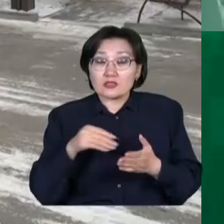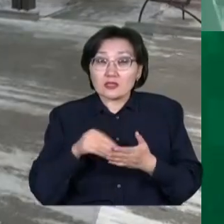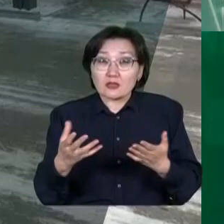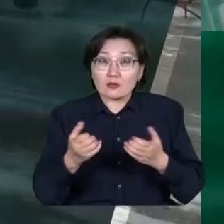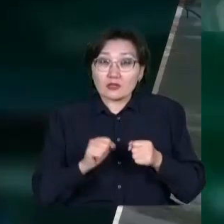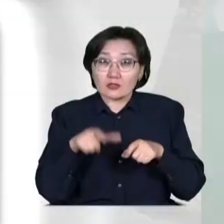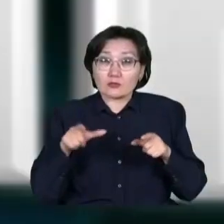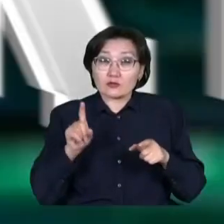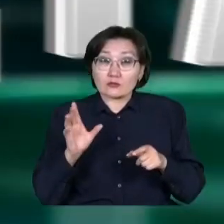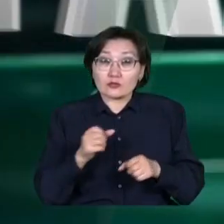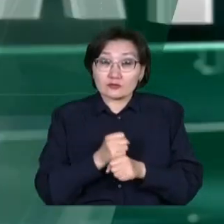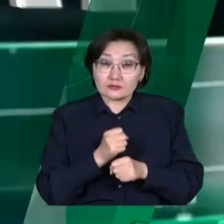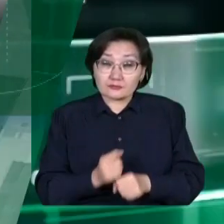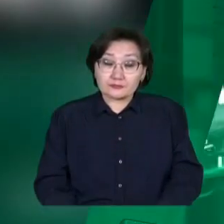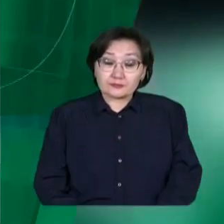қайтпек.